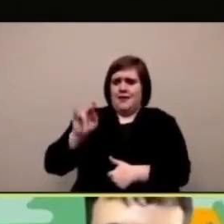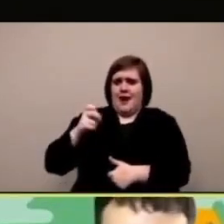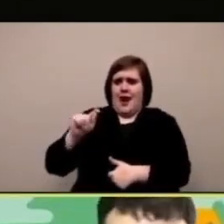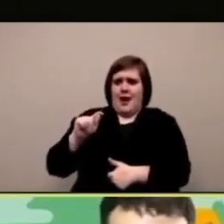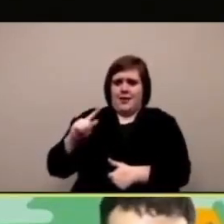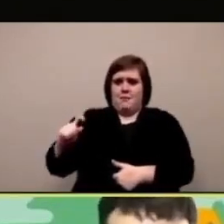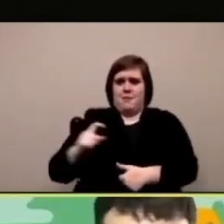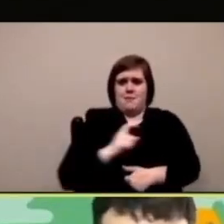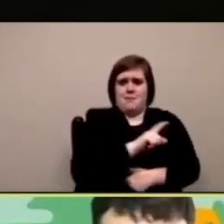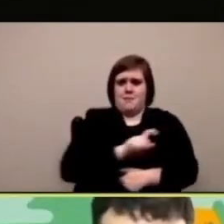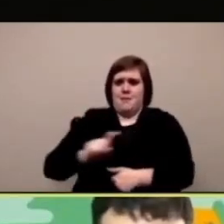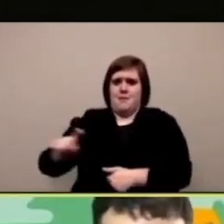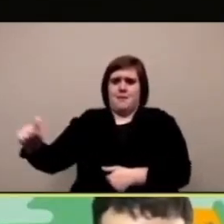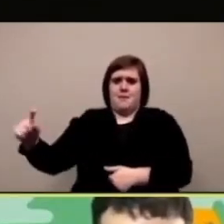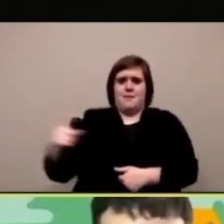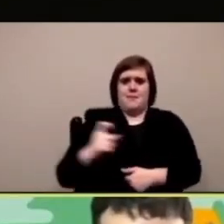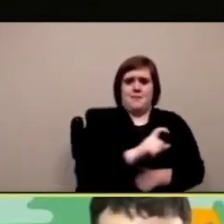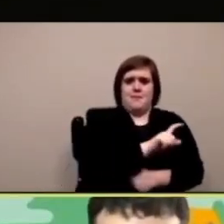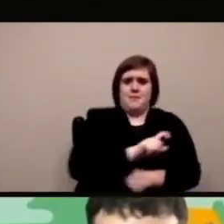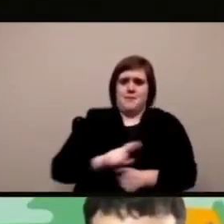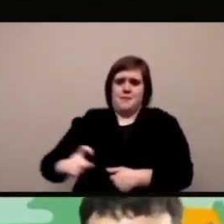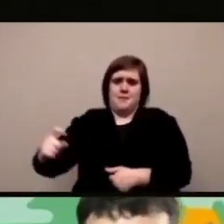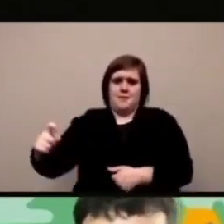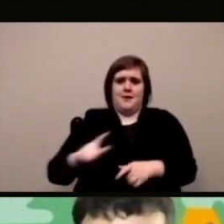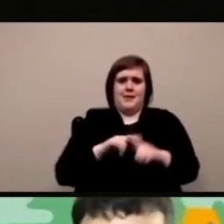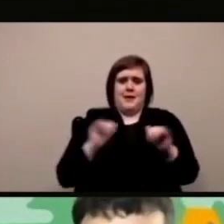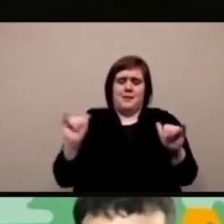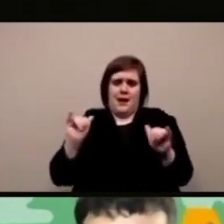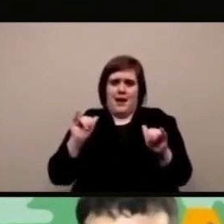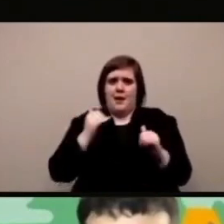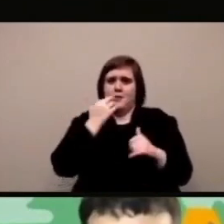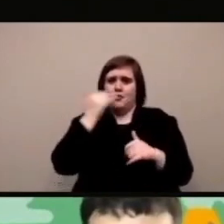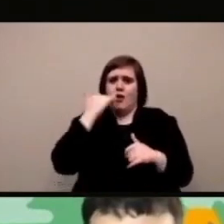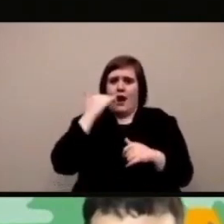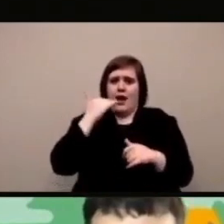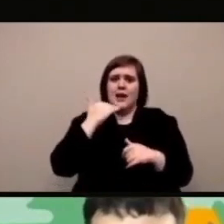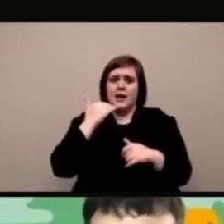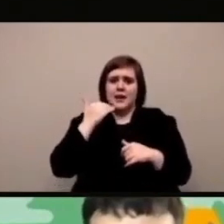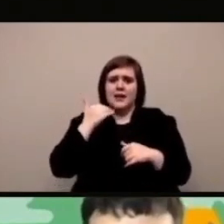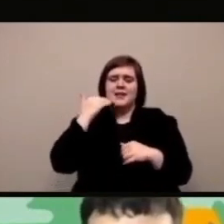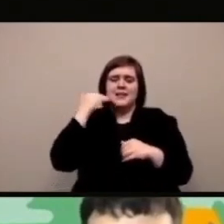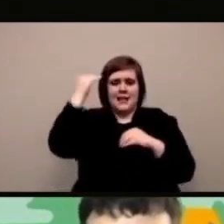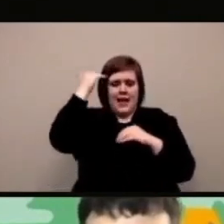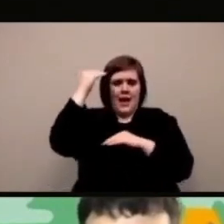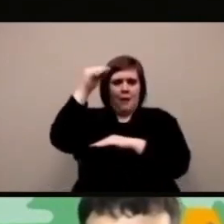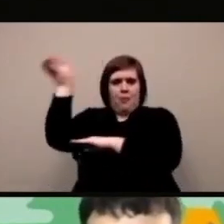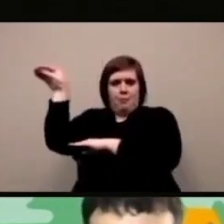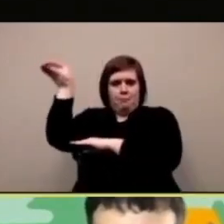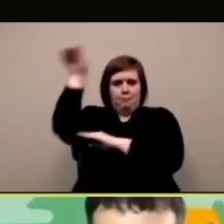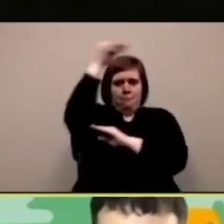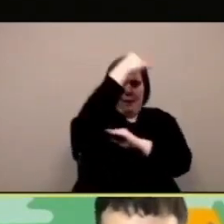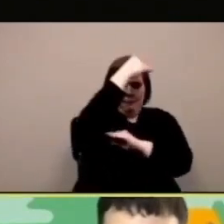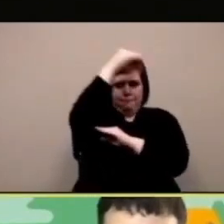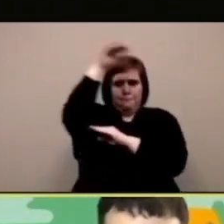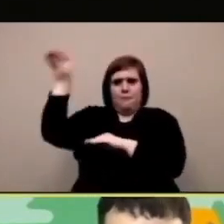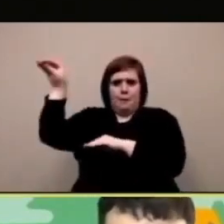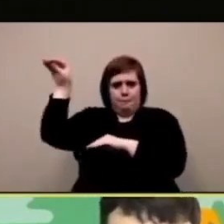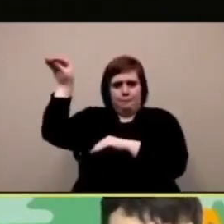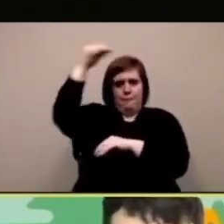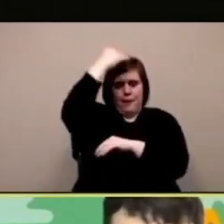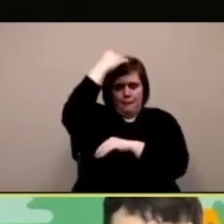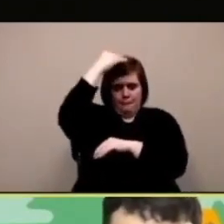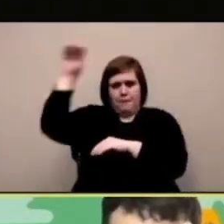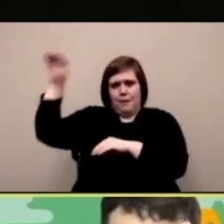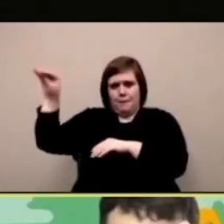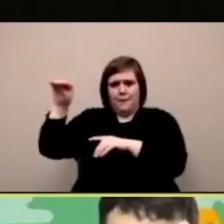皆様から頂いたいくつかのサジャッションですねこの私から逃げて